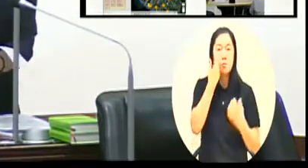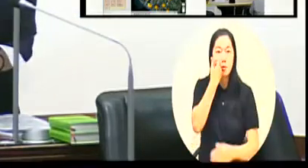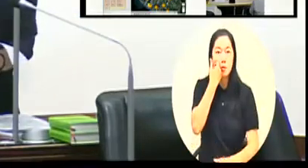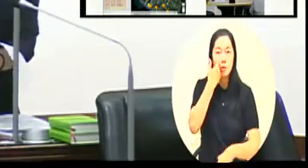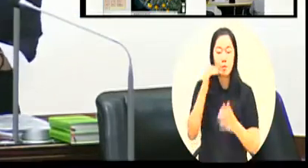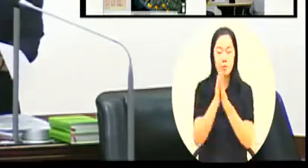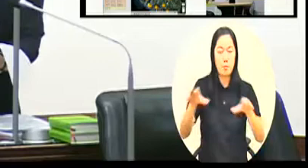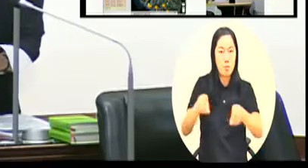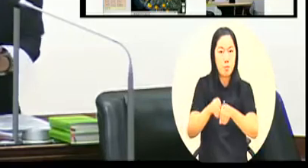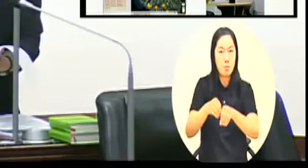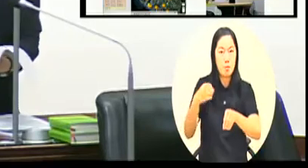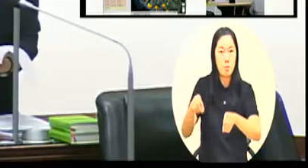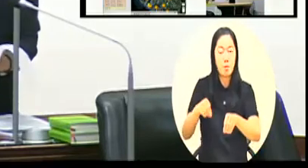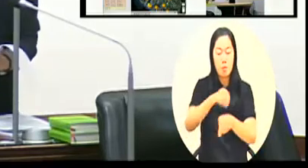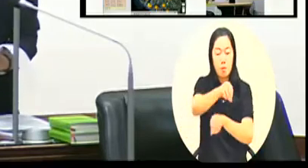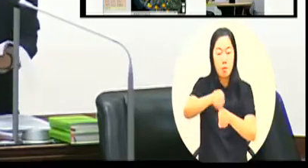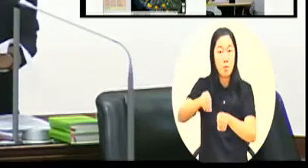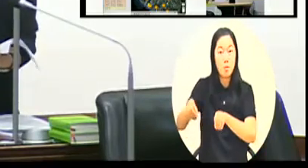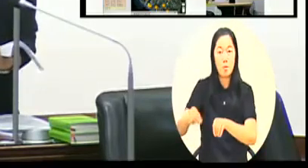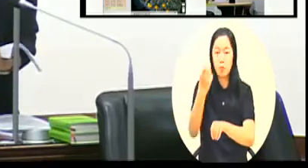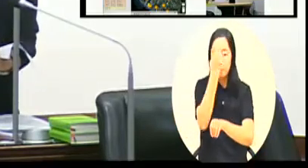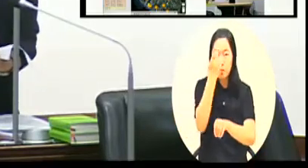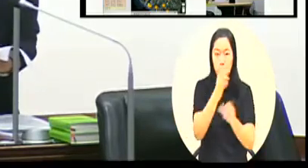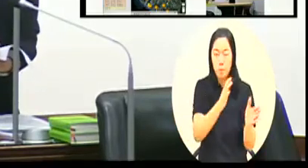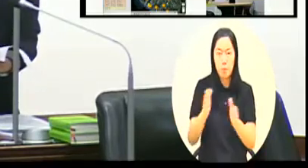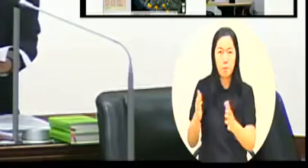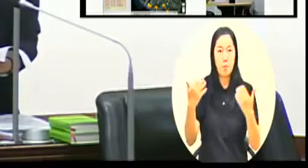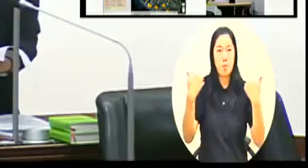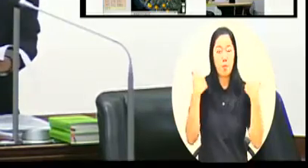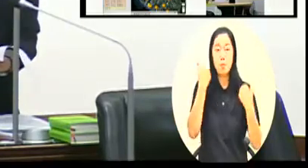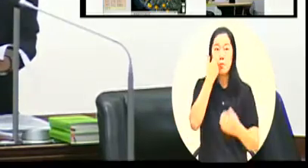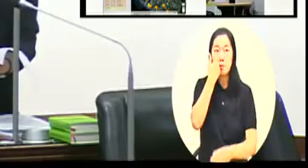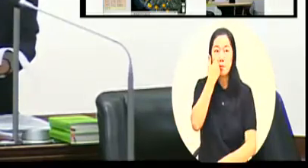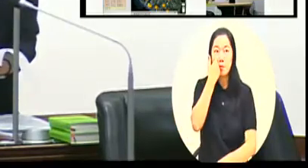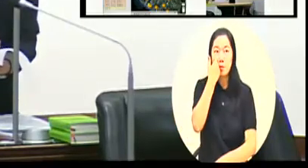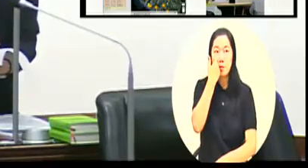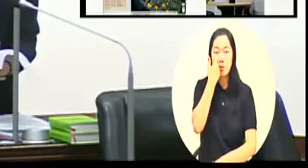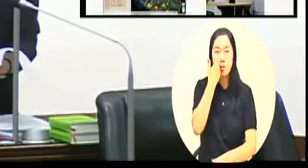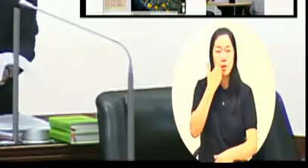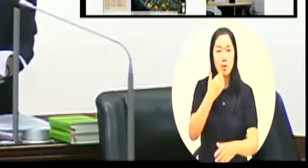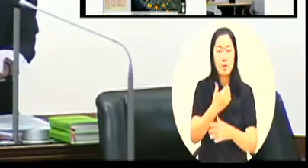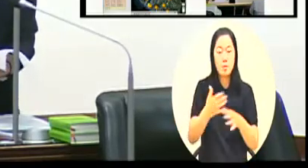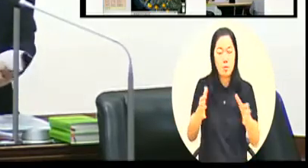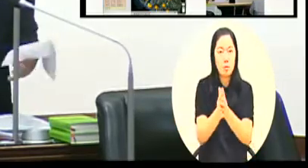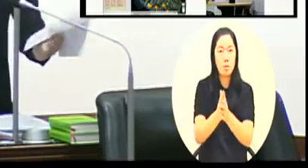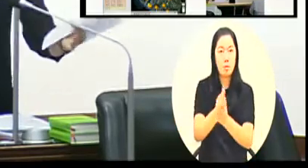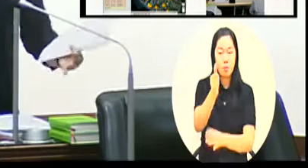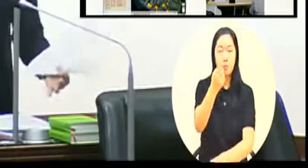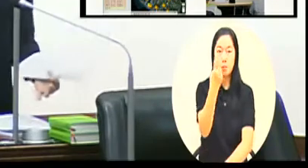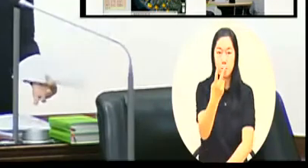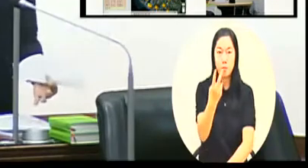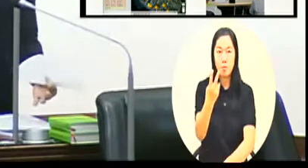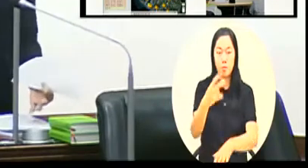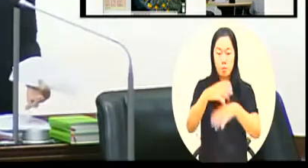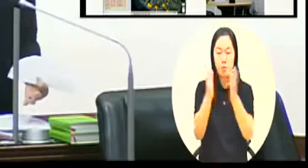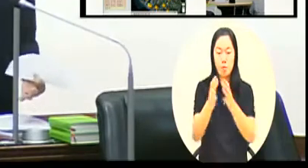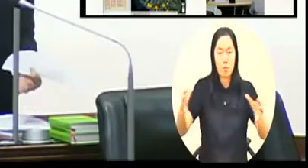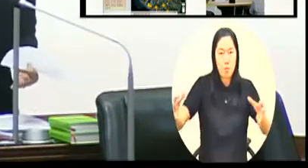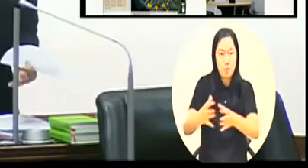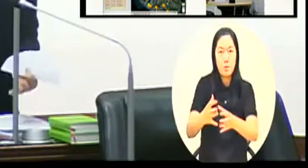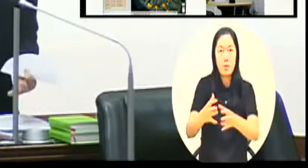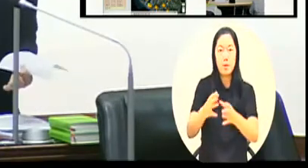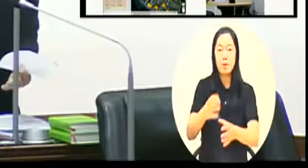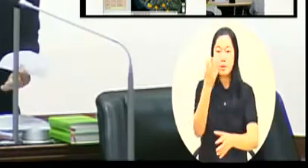括它分出去的各区域的一个管理的负责任的区啊，总共有52个单位，就把它集中在一个管理中